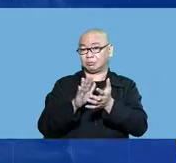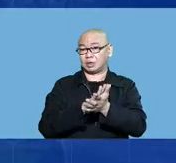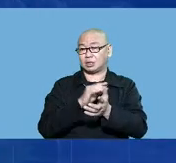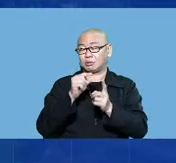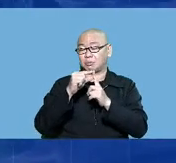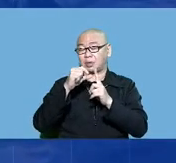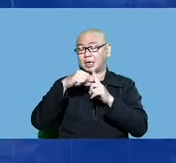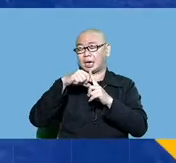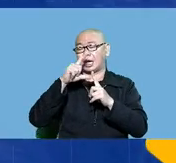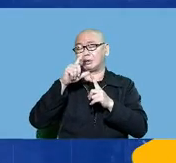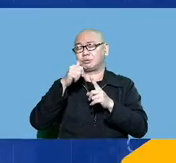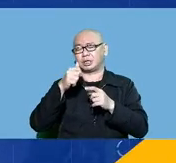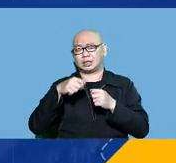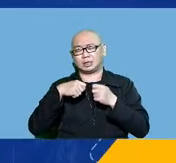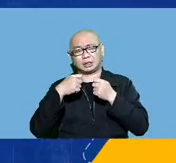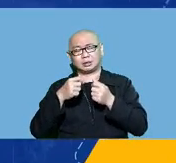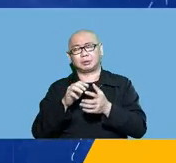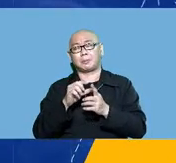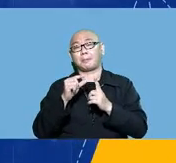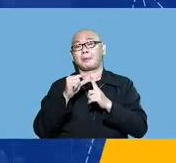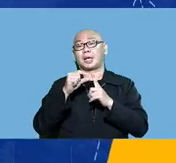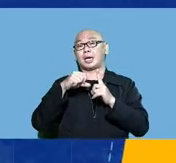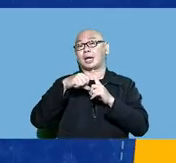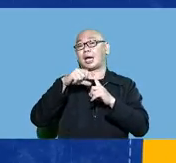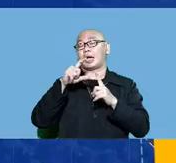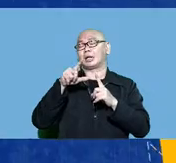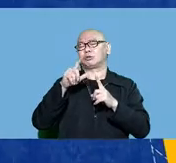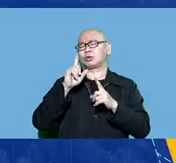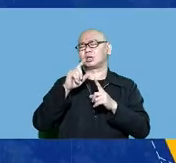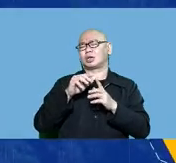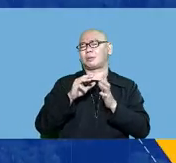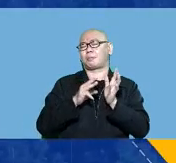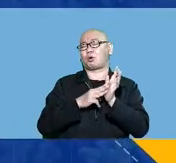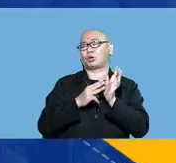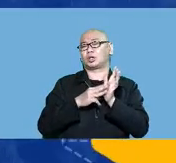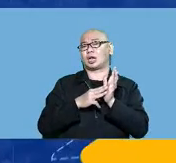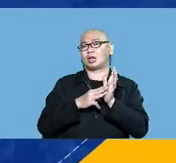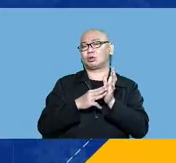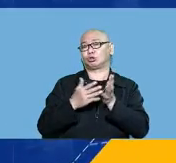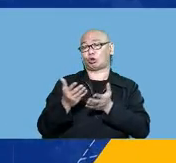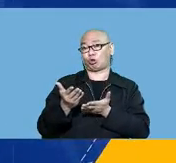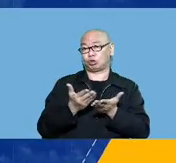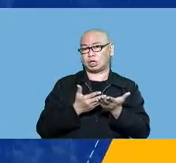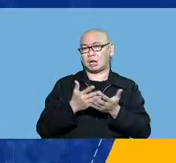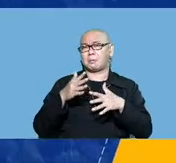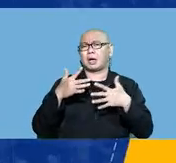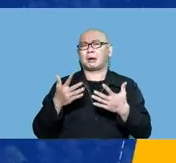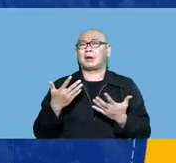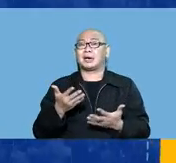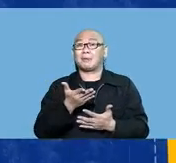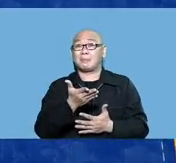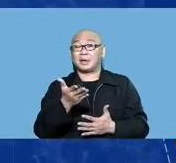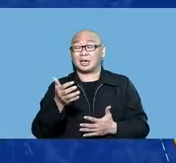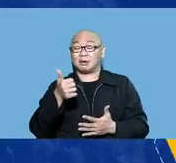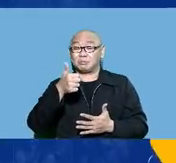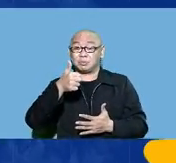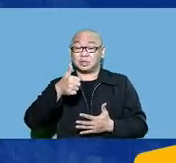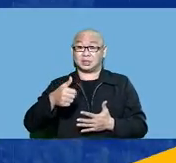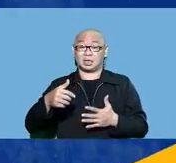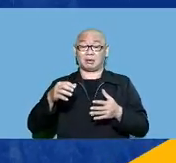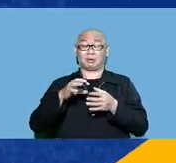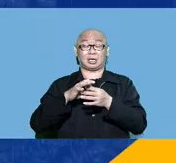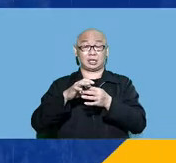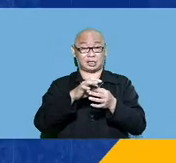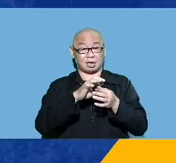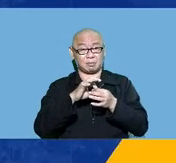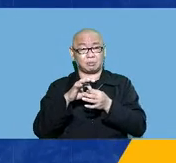sebaik-baiknya. PKL itu memiliki sebuah modal sosial. Bagaimana mereka bisa menjalin